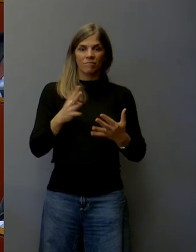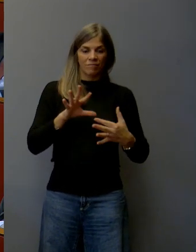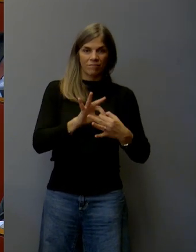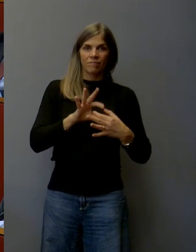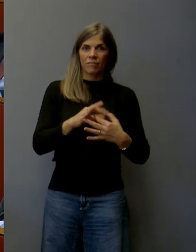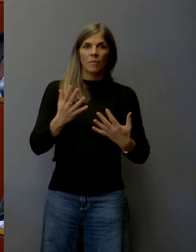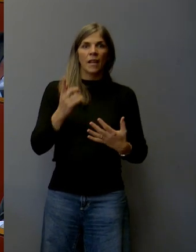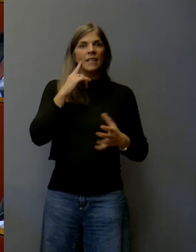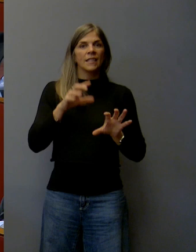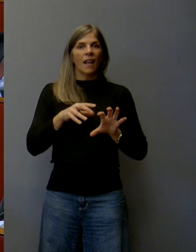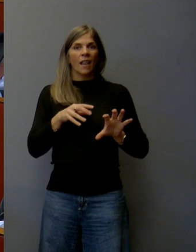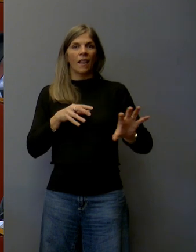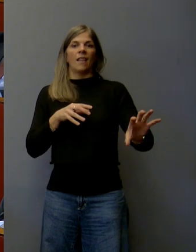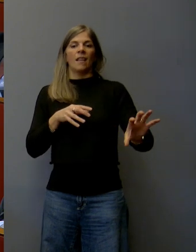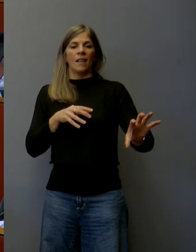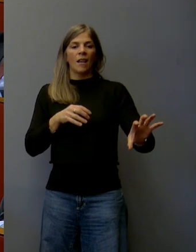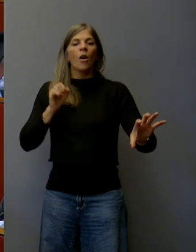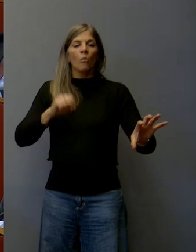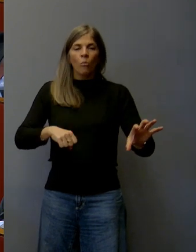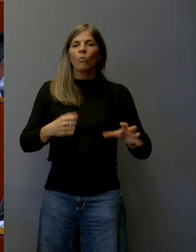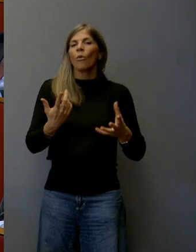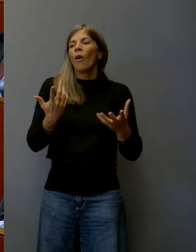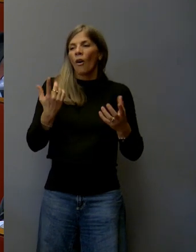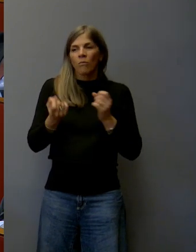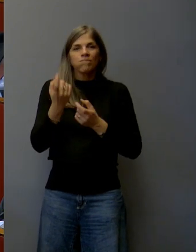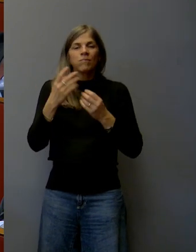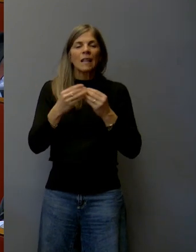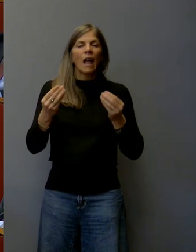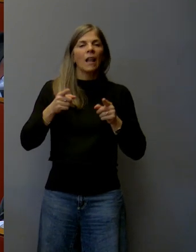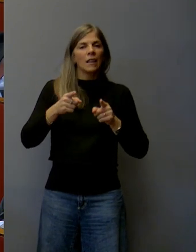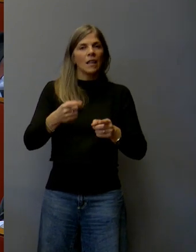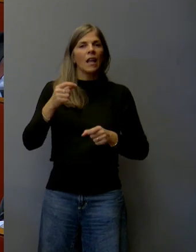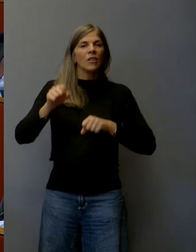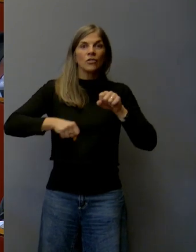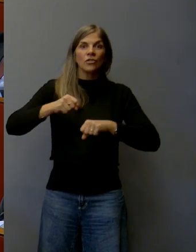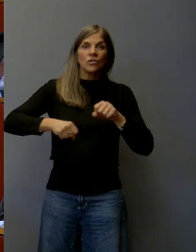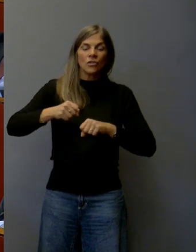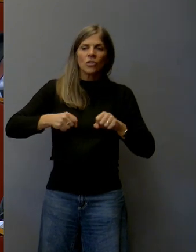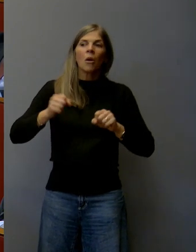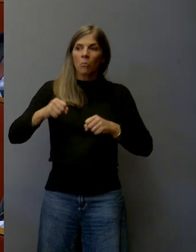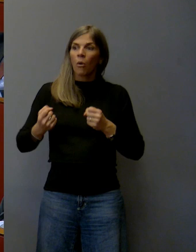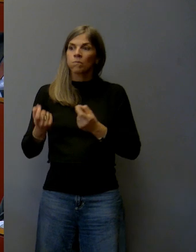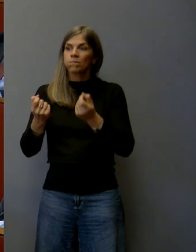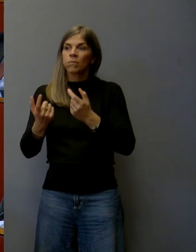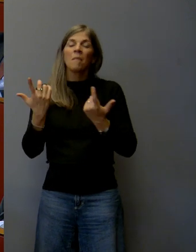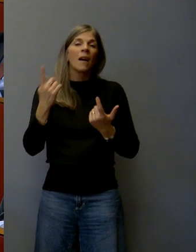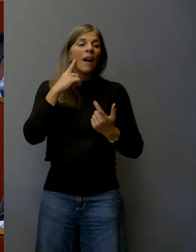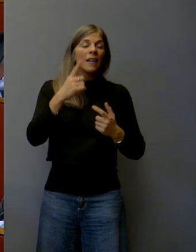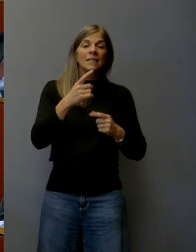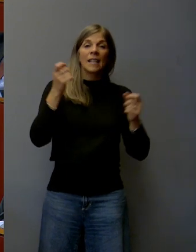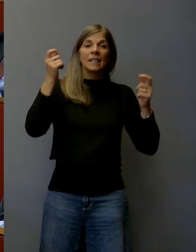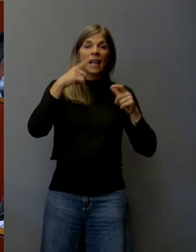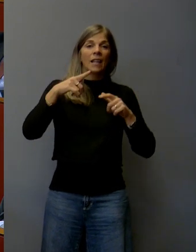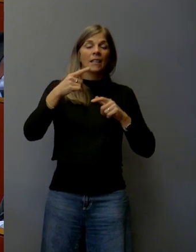possiamo fare molte piste ciclabili Ma le persone continueranno ad usare la macchina a intasare le strade perché